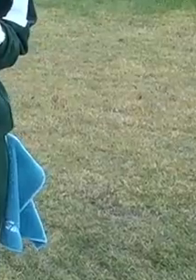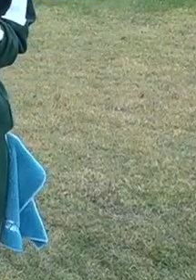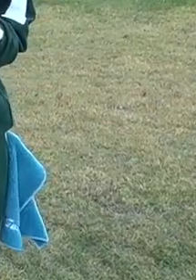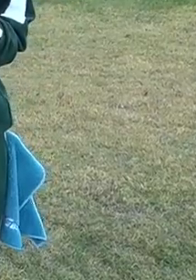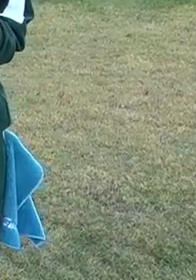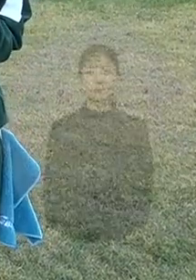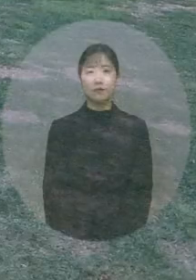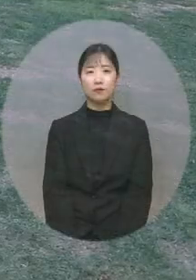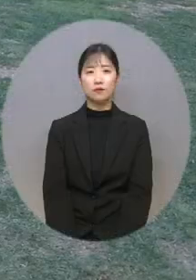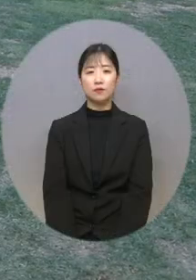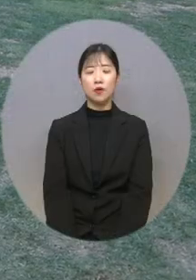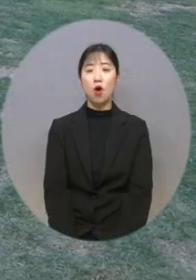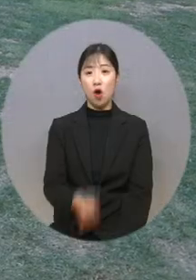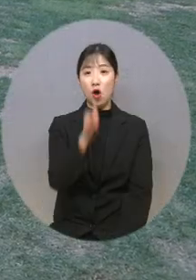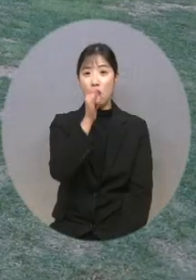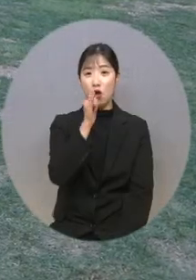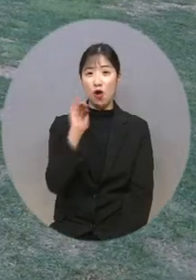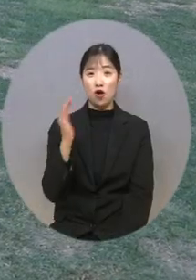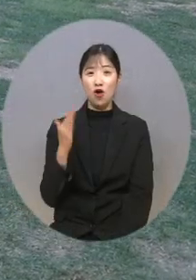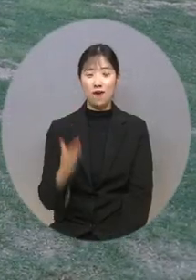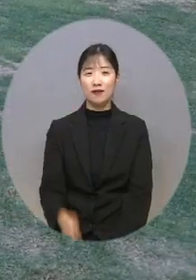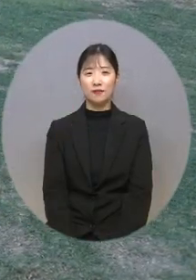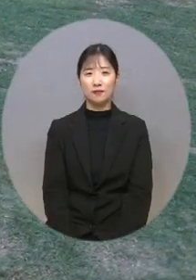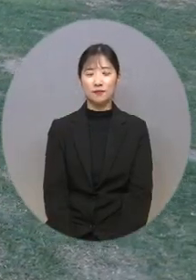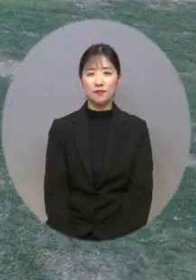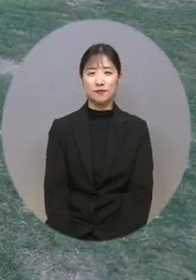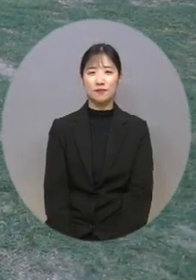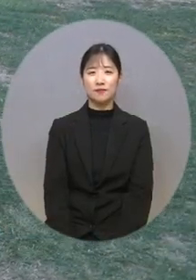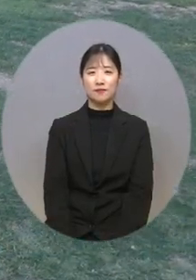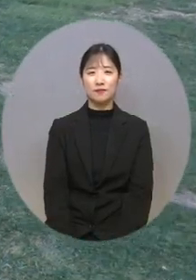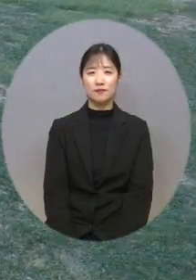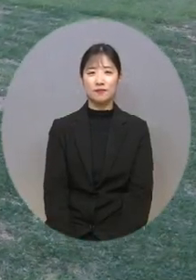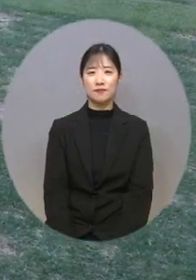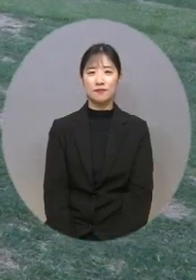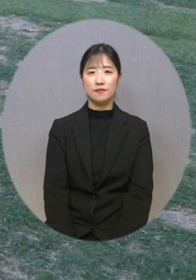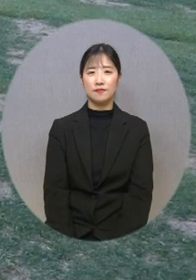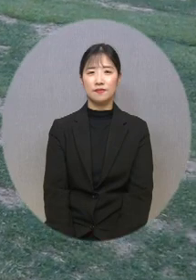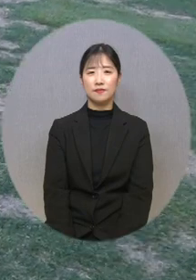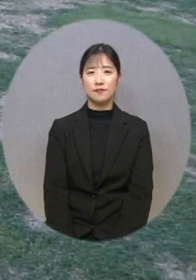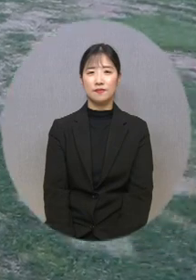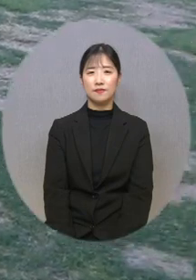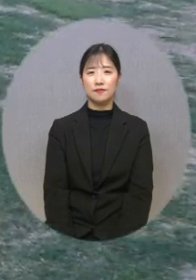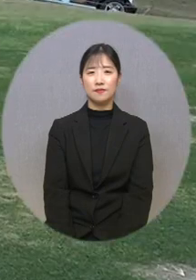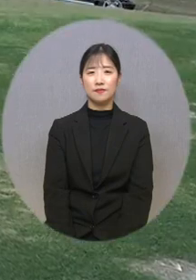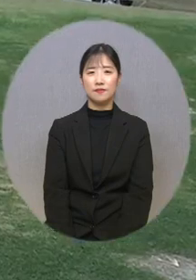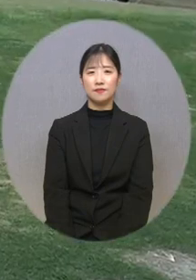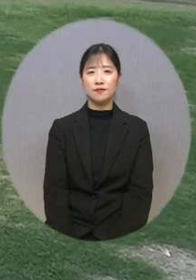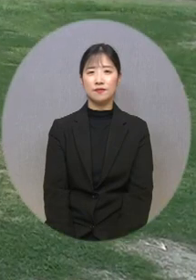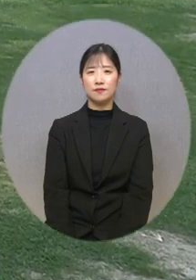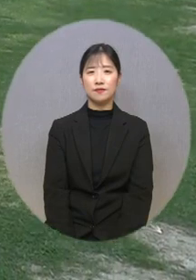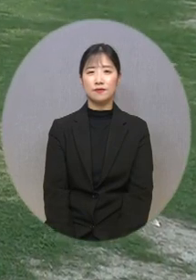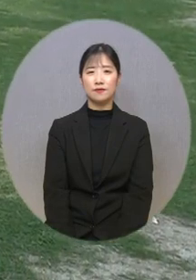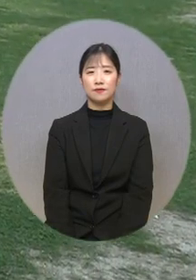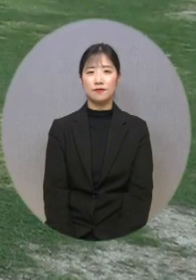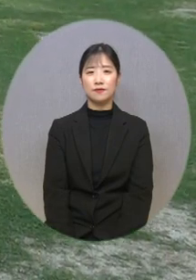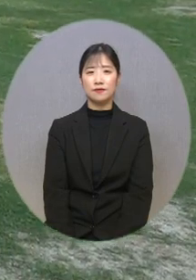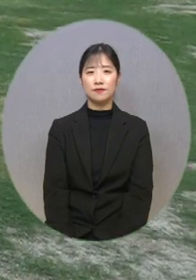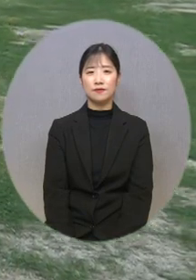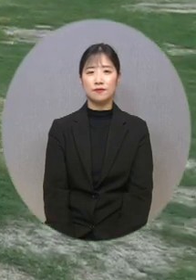아, 있어, 있어. 네, 공은 내려오고 있습니다. 오, 내려오고 있어. 나이스.